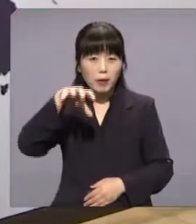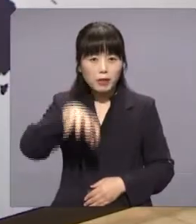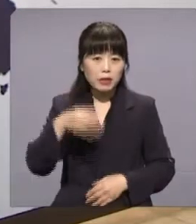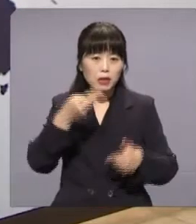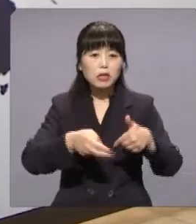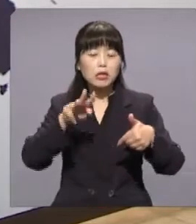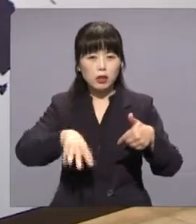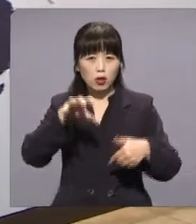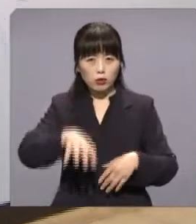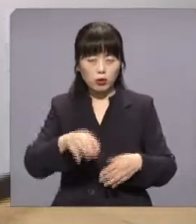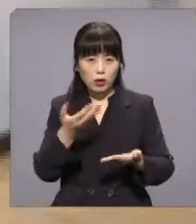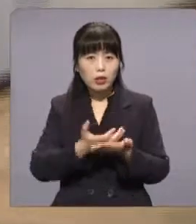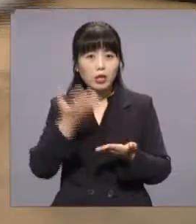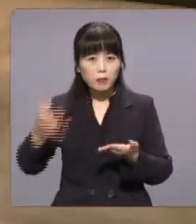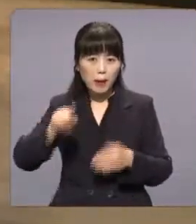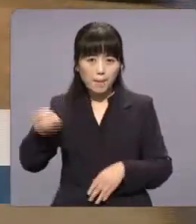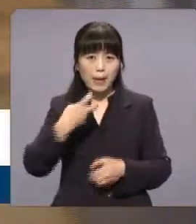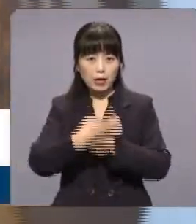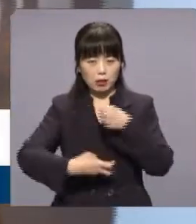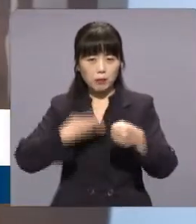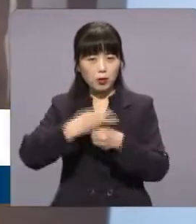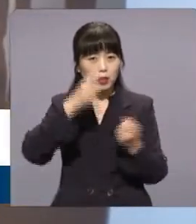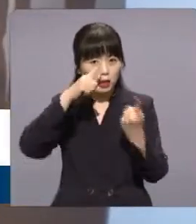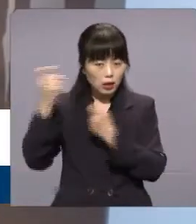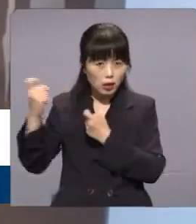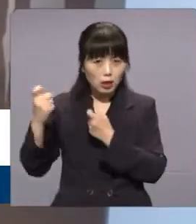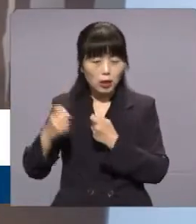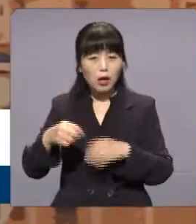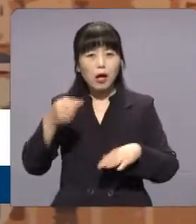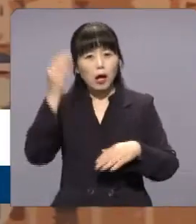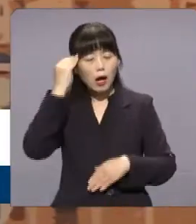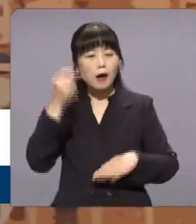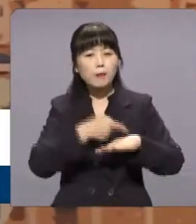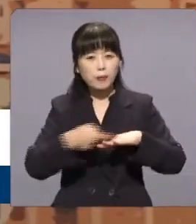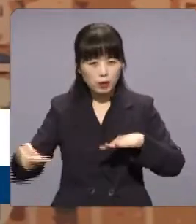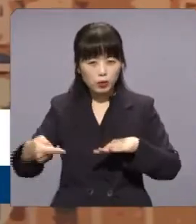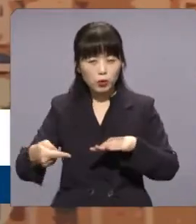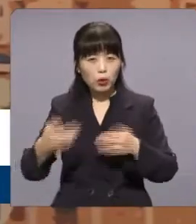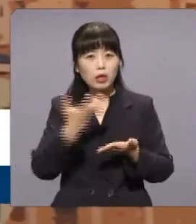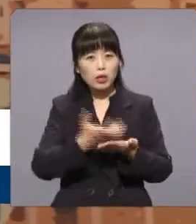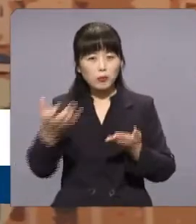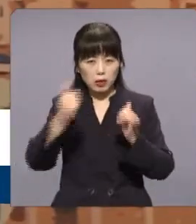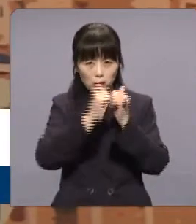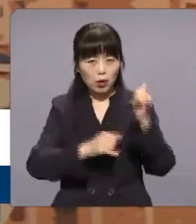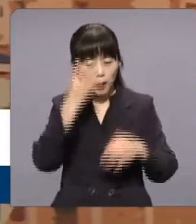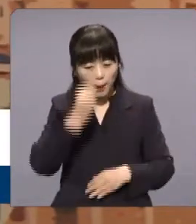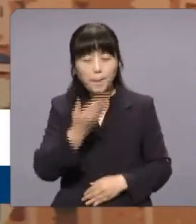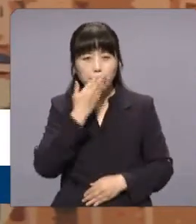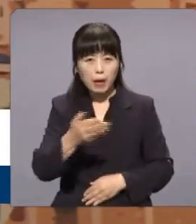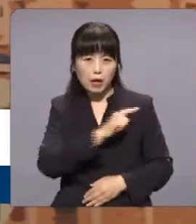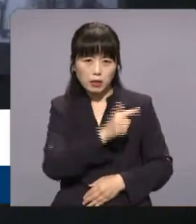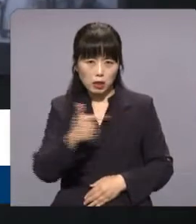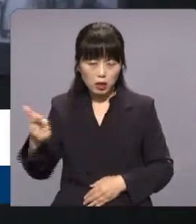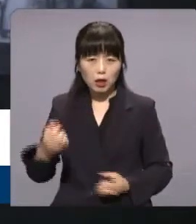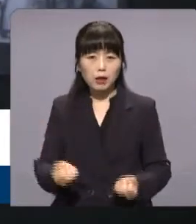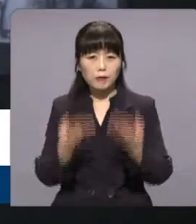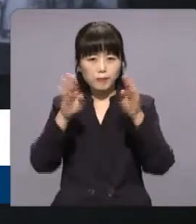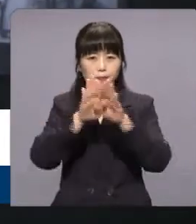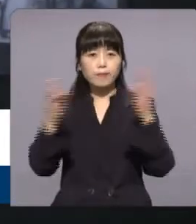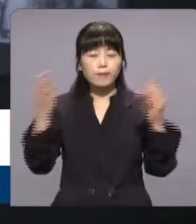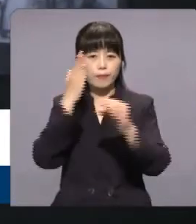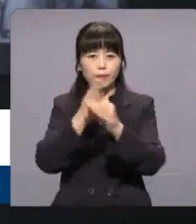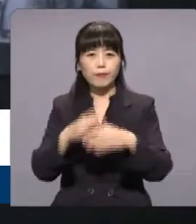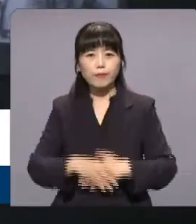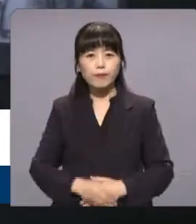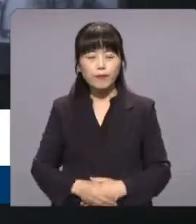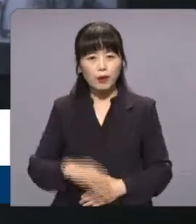인천에서 이민 120주년을 기념해 한민족의 이민 역사를 한눈에 볼 수 있는 다양한 행사가 열리고 있습니다.